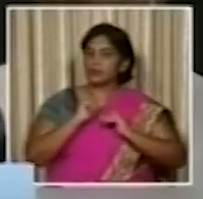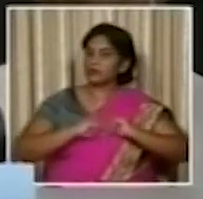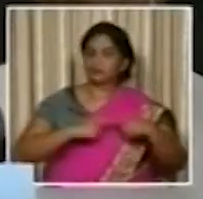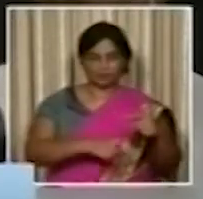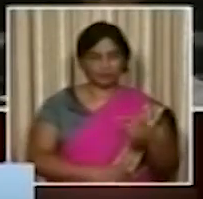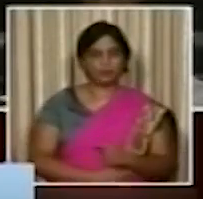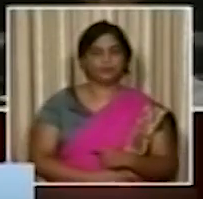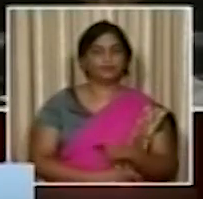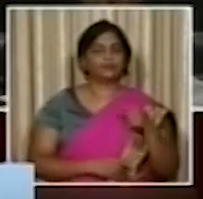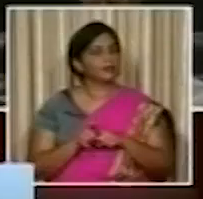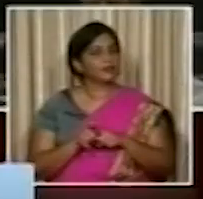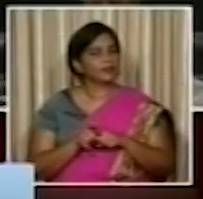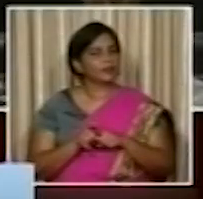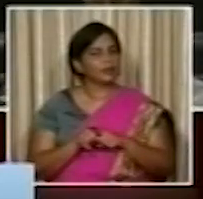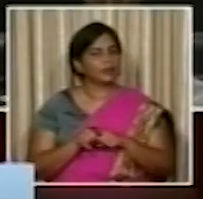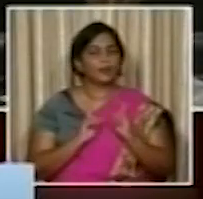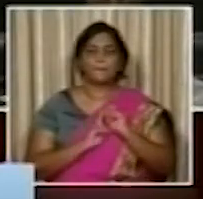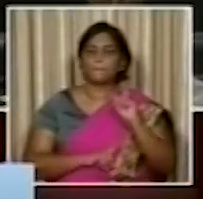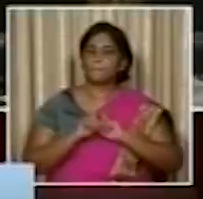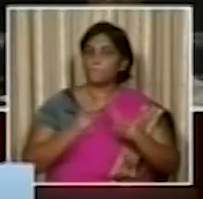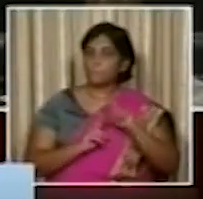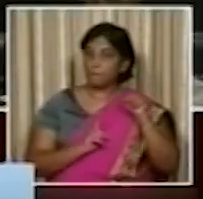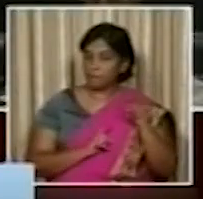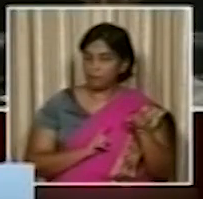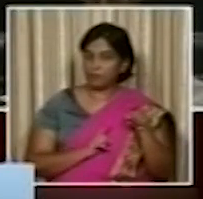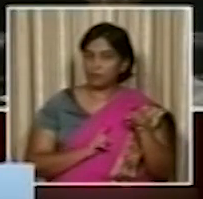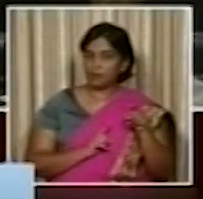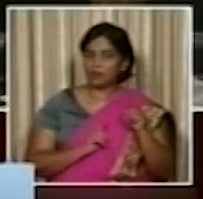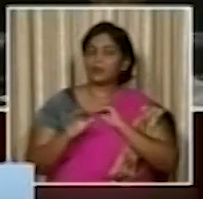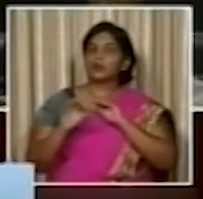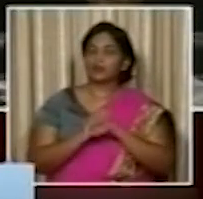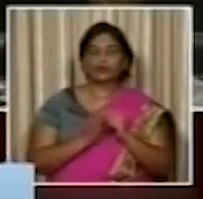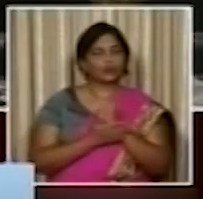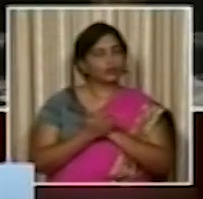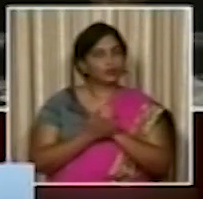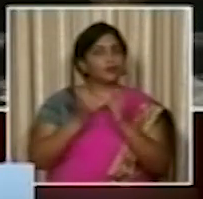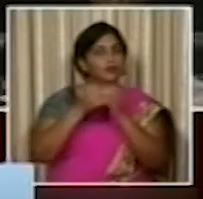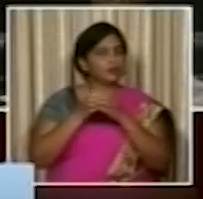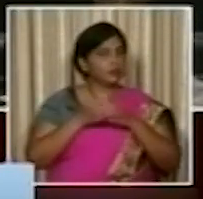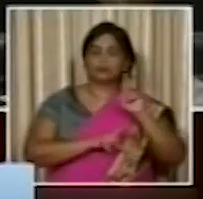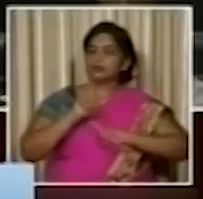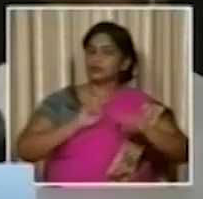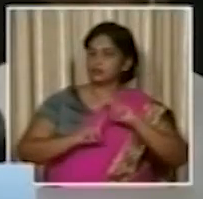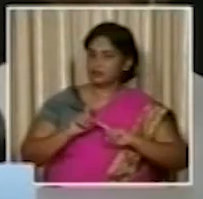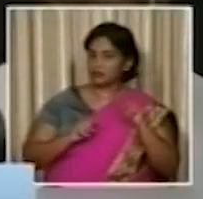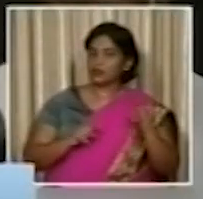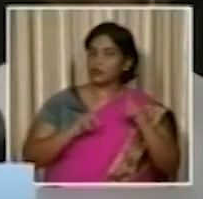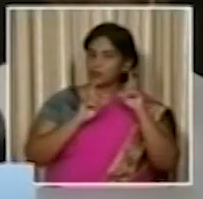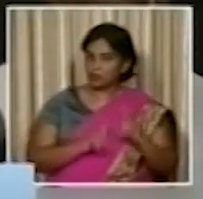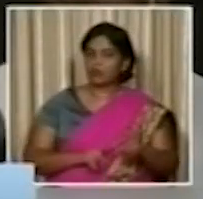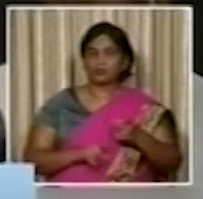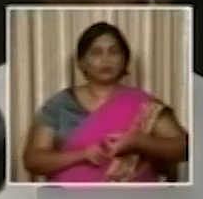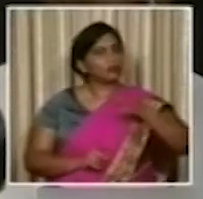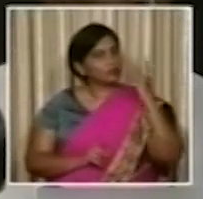முன்னோக்கி கொண்டு செல்ல கடமைப்பட்டுள்ளது. அதனால் பாராளுமன்றத்தில் உள்ள சகல கட்சிகளோடும் கலந்துரையாடி இவ்வாறான விடயத்தில் இணக்கப்பாட்டிற்கு வருவது சிறந்தது என